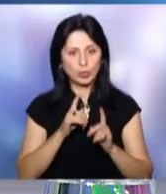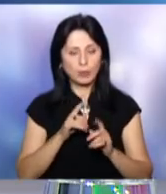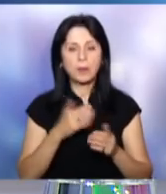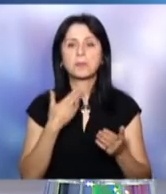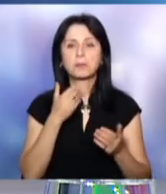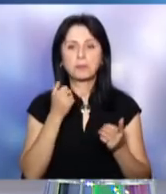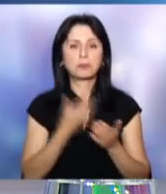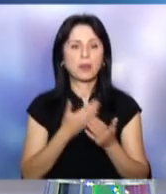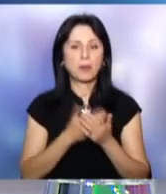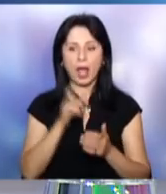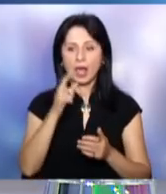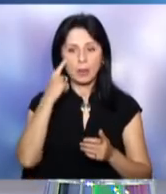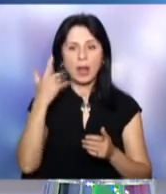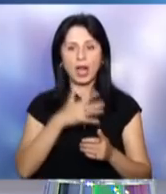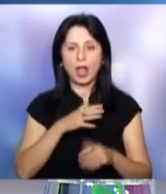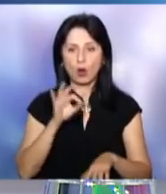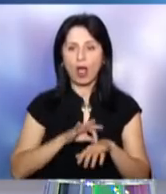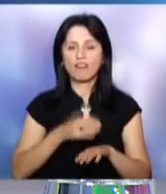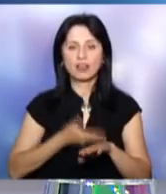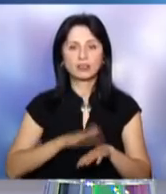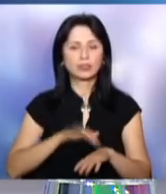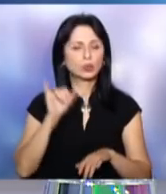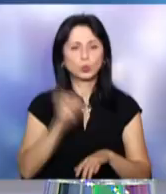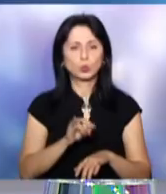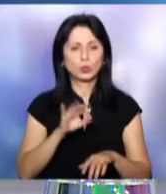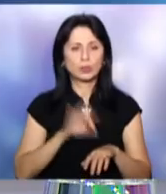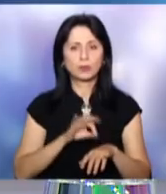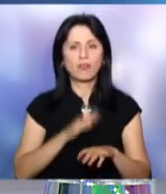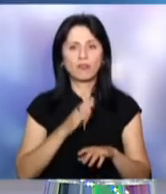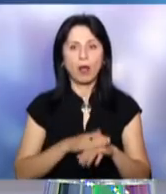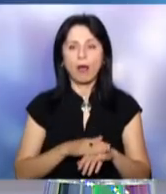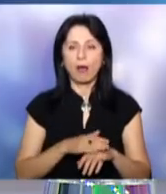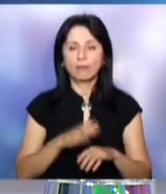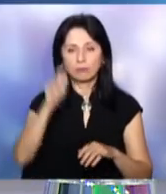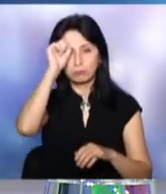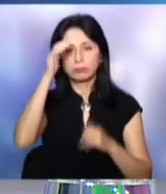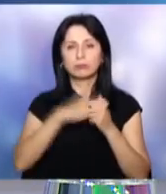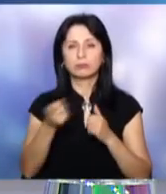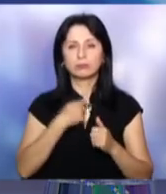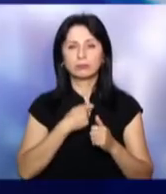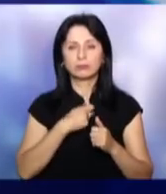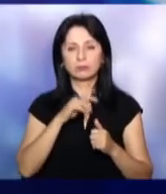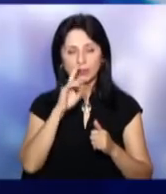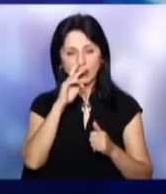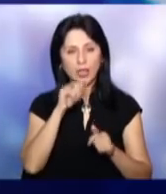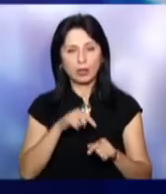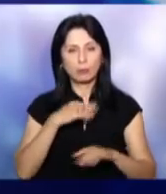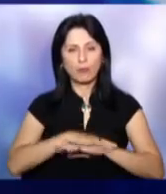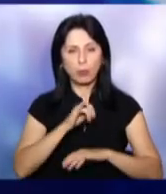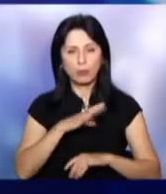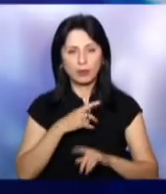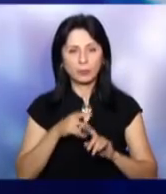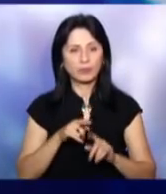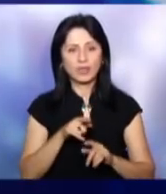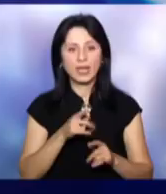სწორედ დანაშაულის განცდა არის წამყვანი მაშინ, როდესაც ამა თუ იმ დიაგნოზს ვისმენთ. თქვენ სწორად აღნიშნეთ, მარი, ეს